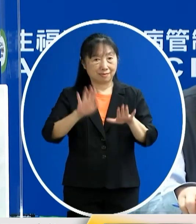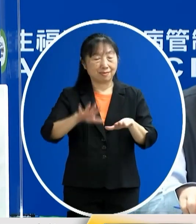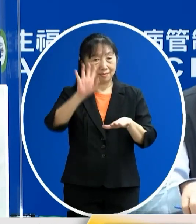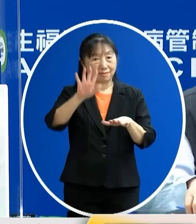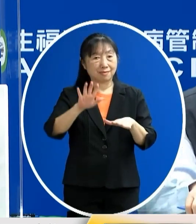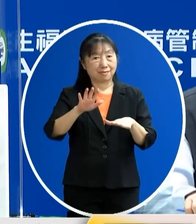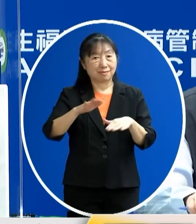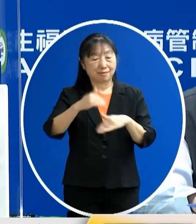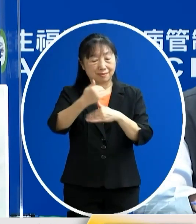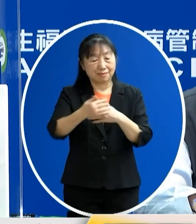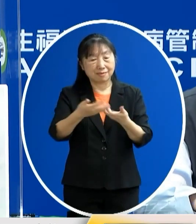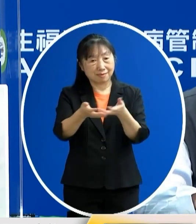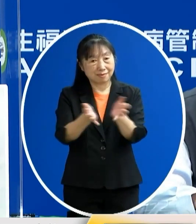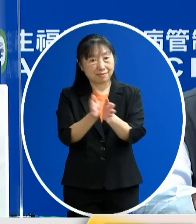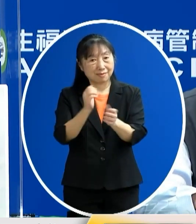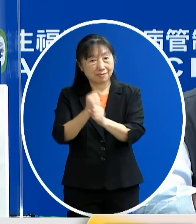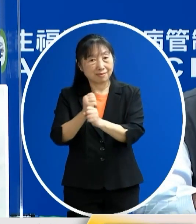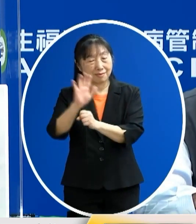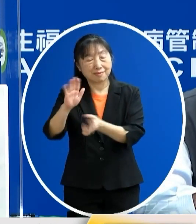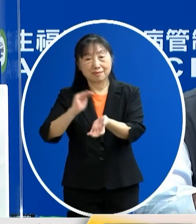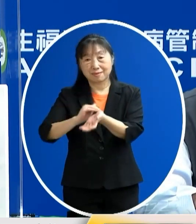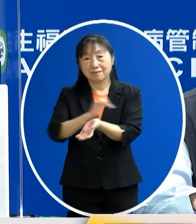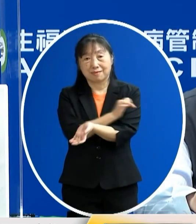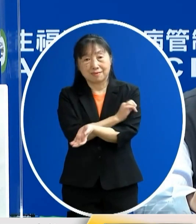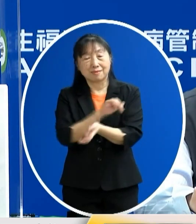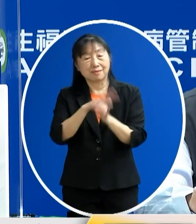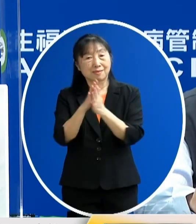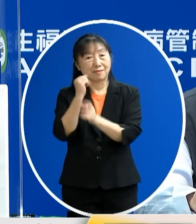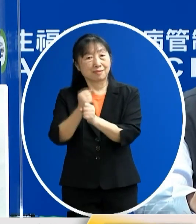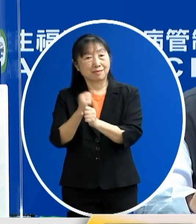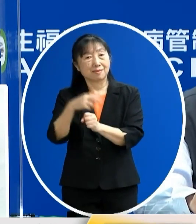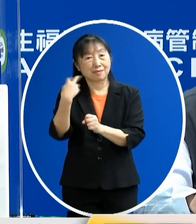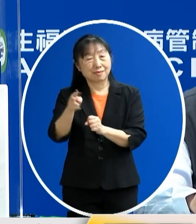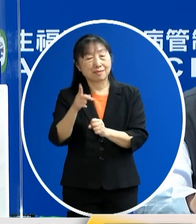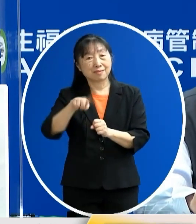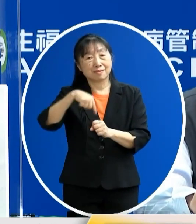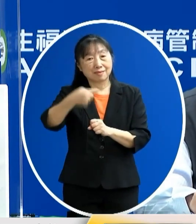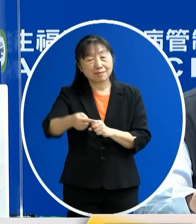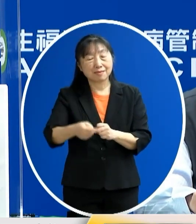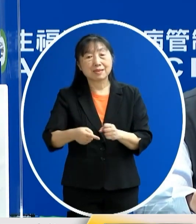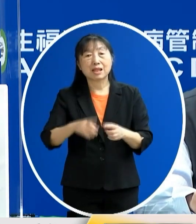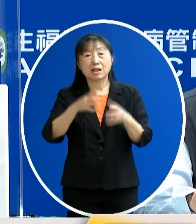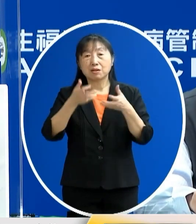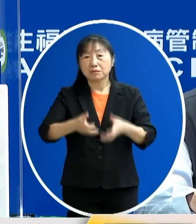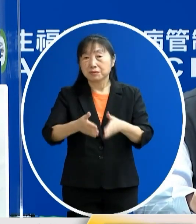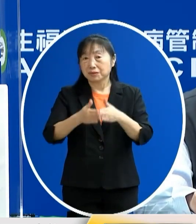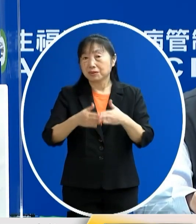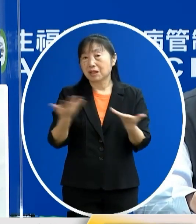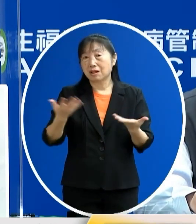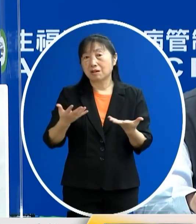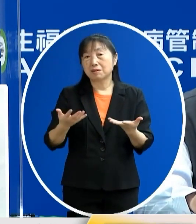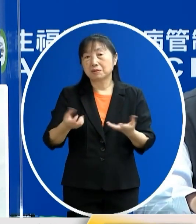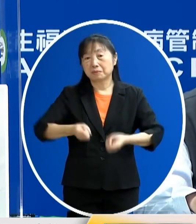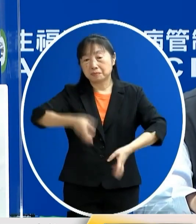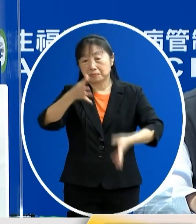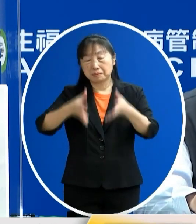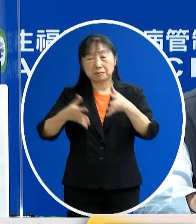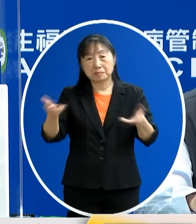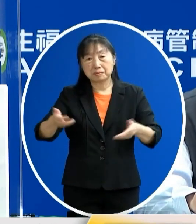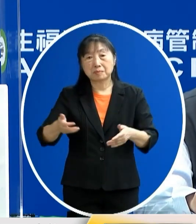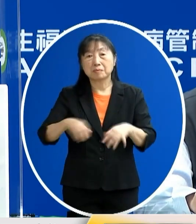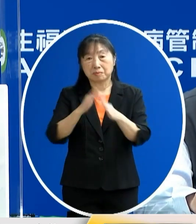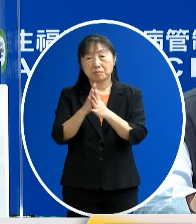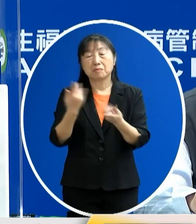部分做了医疗人员，那再过来就是关键基础设施相关的，那最后可能就